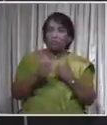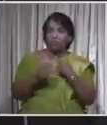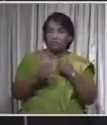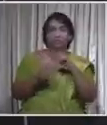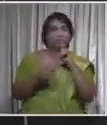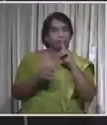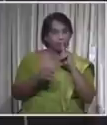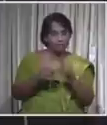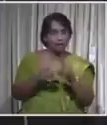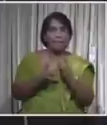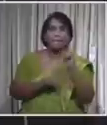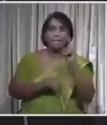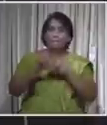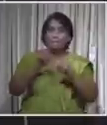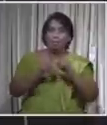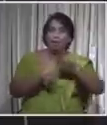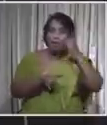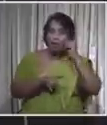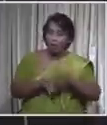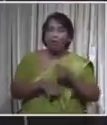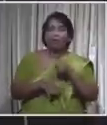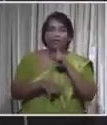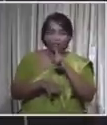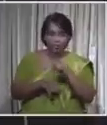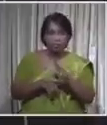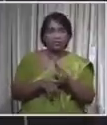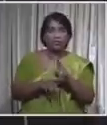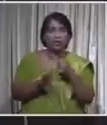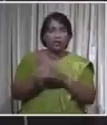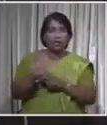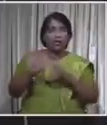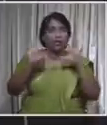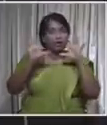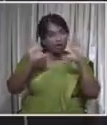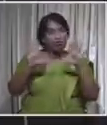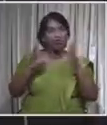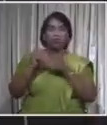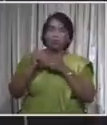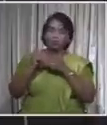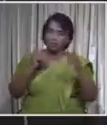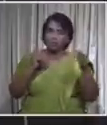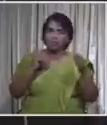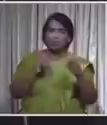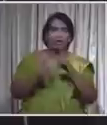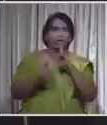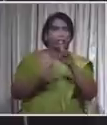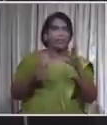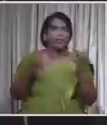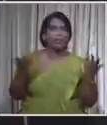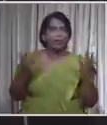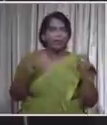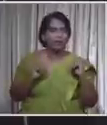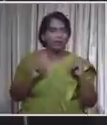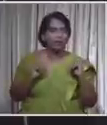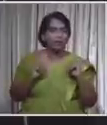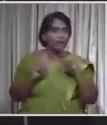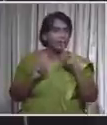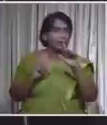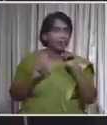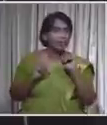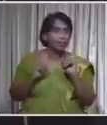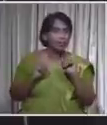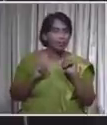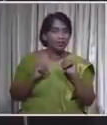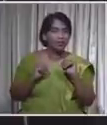හිටිනවා පාර්ලිමේන්තුවෙන් සම්මත කරන්න කියලා. මේක අවුරුදු 10ක්ම කරන්න කියලා. ඇයි එහෙම නොකරුවේ? එහෙම නොකරුවේම හින්දා